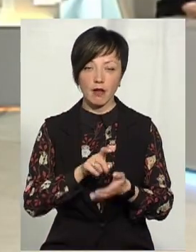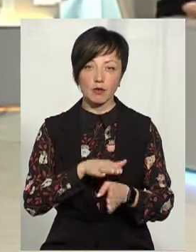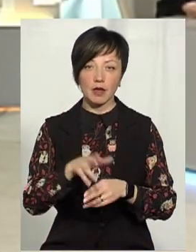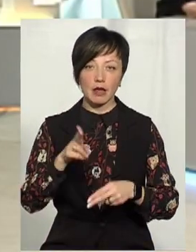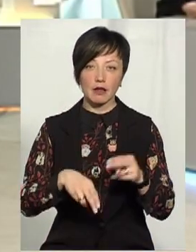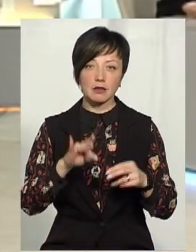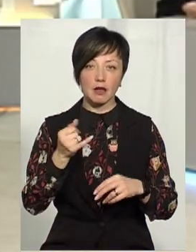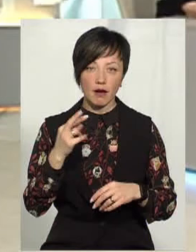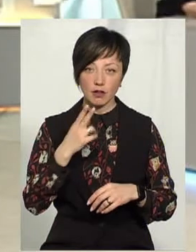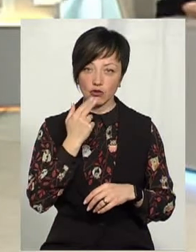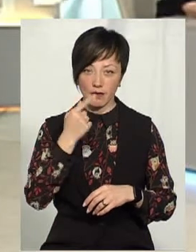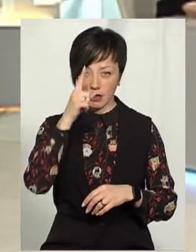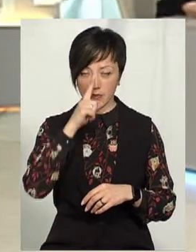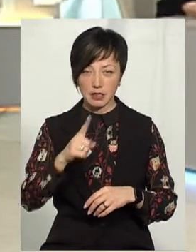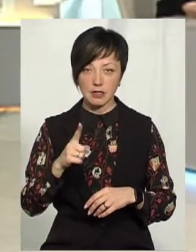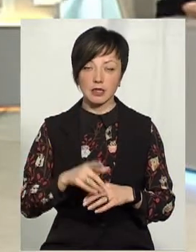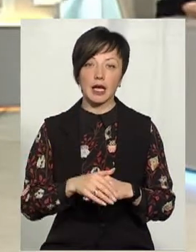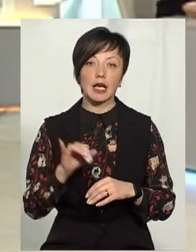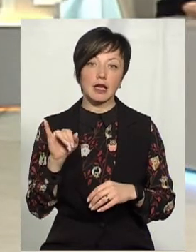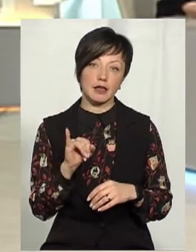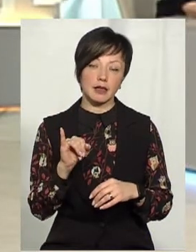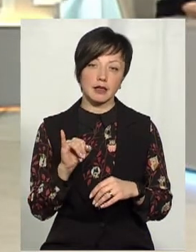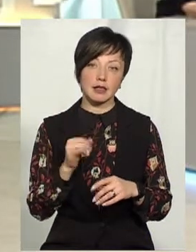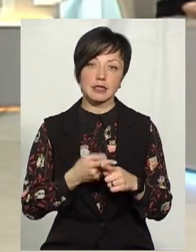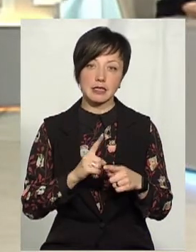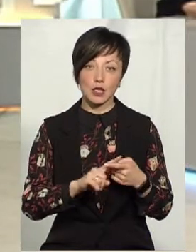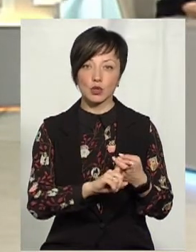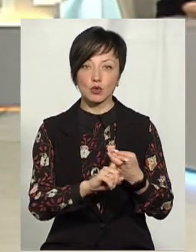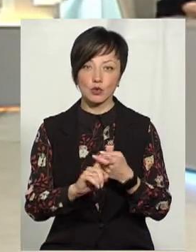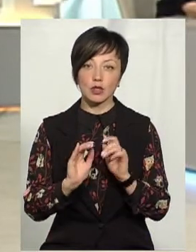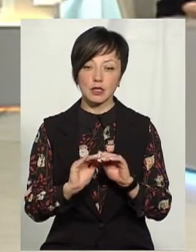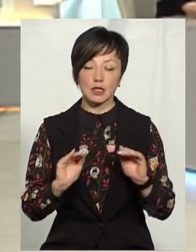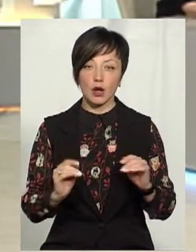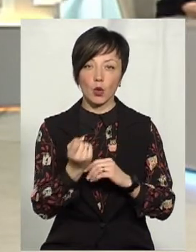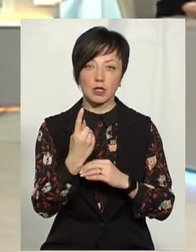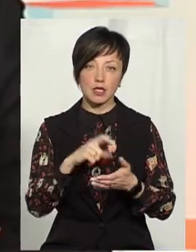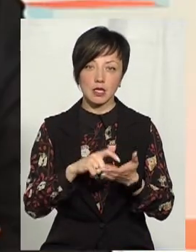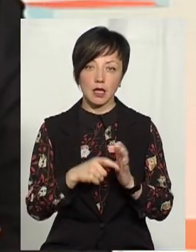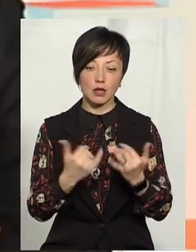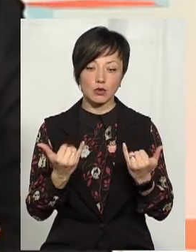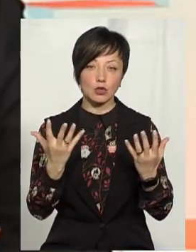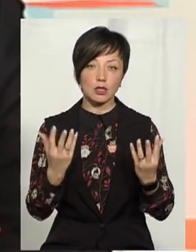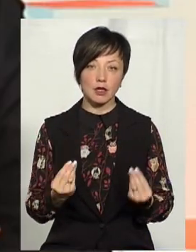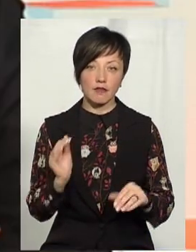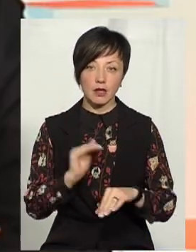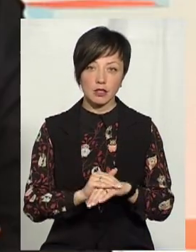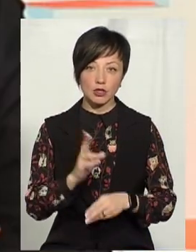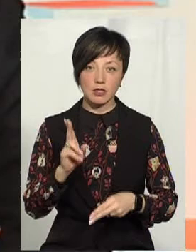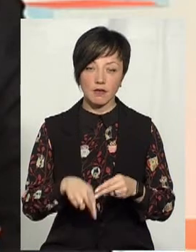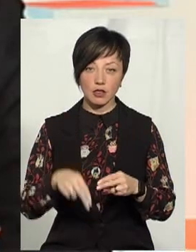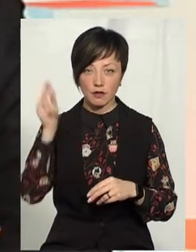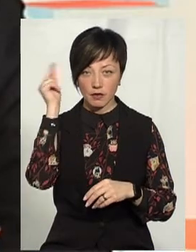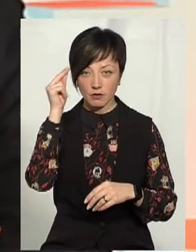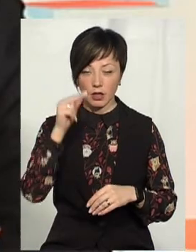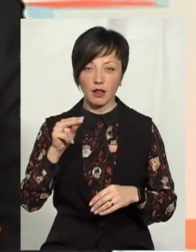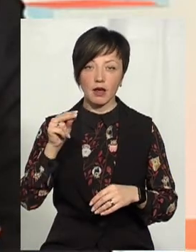відбуватися кінець травня-червень місяць. Ну, і, власне, це стосується учнів 11 класів. І на сьогоднішній момент фактично завершено